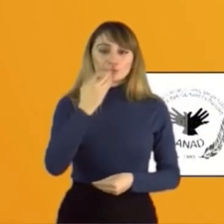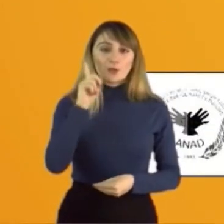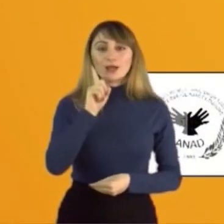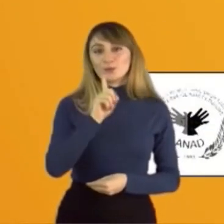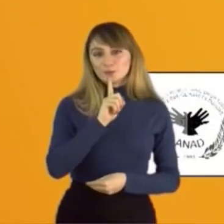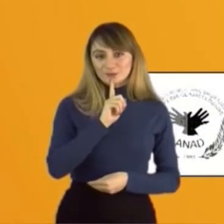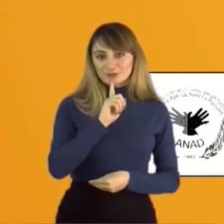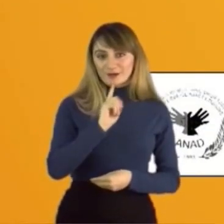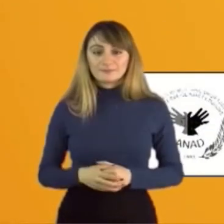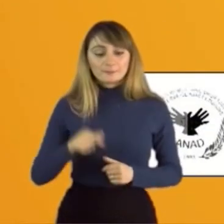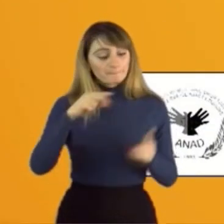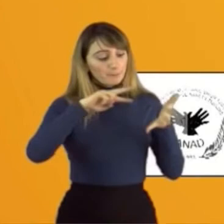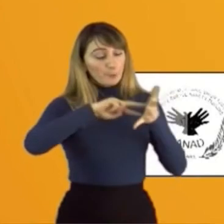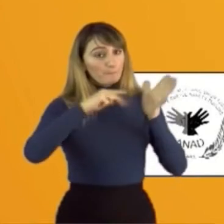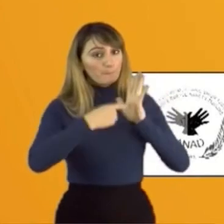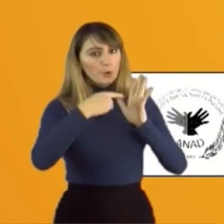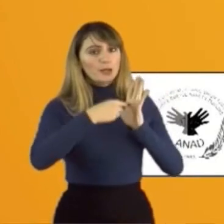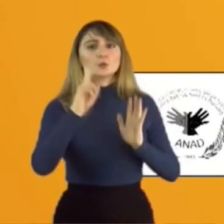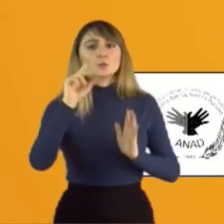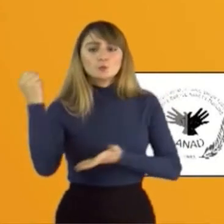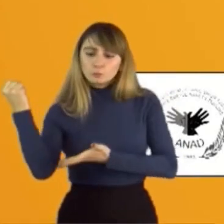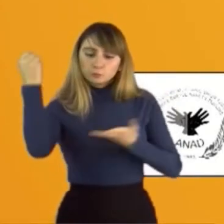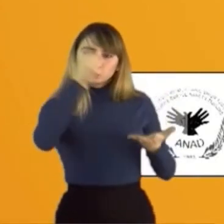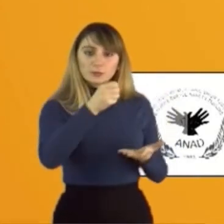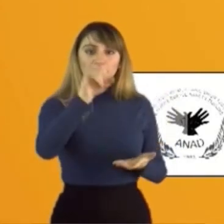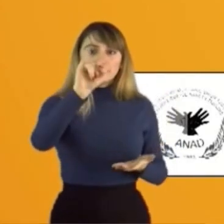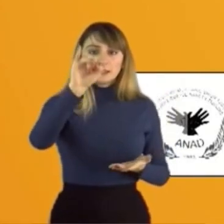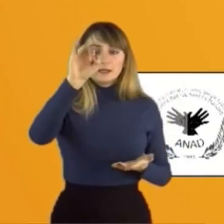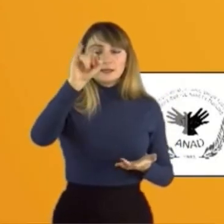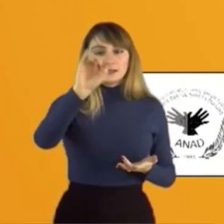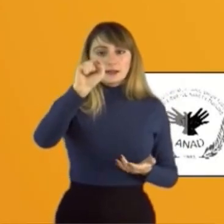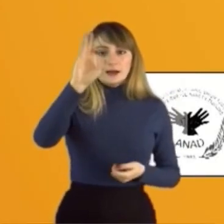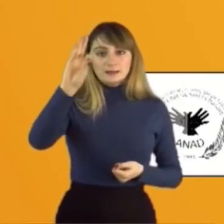nga IADSA dhe zbatohet nga Ministri i Shtetit për